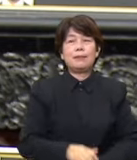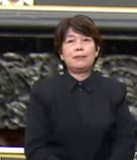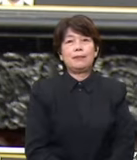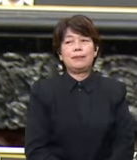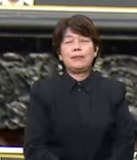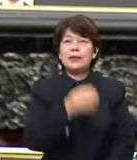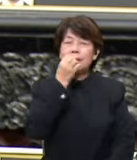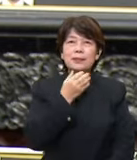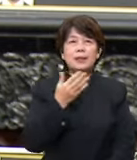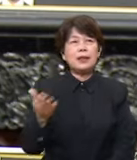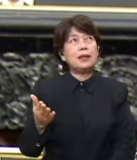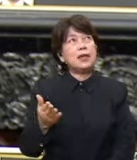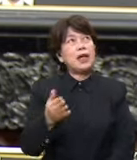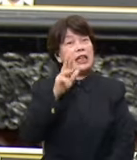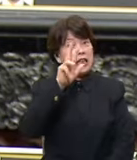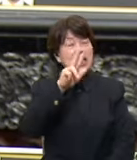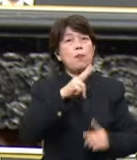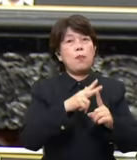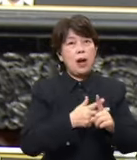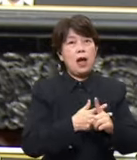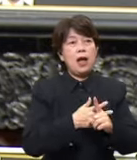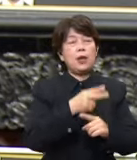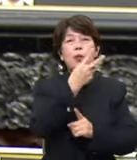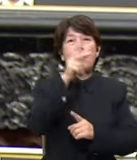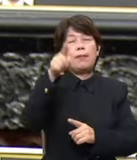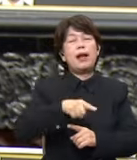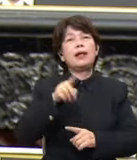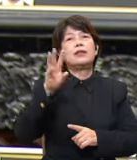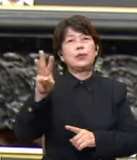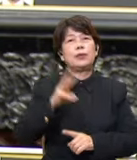saya kata, dalam tempoh 3 bulan dari 12 Jun,